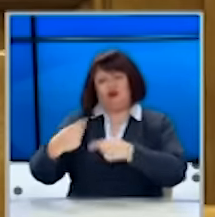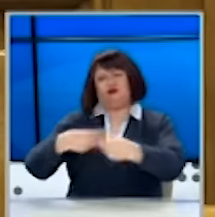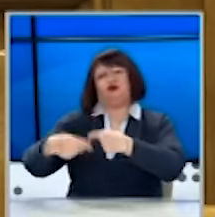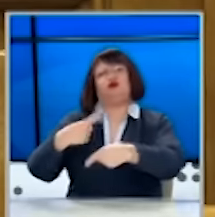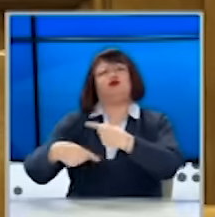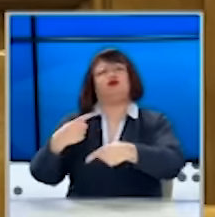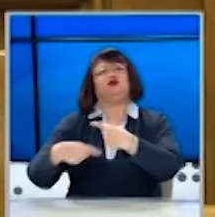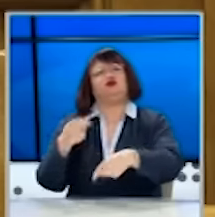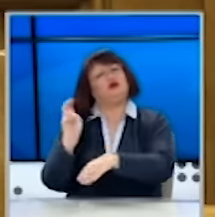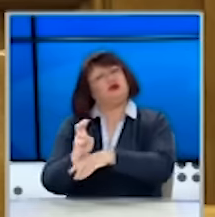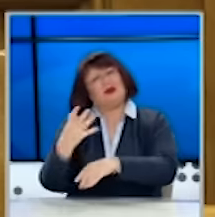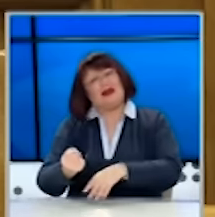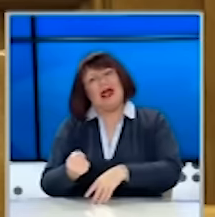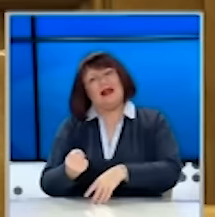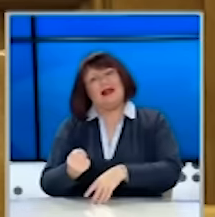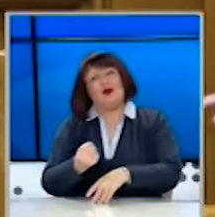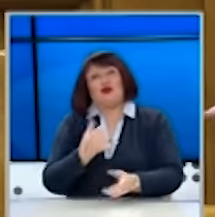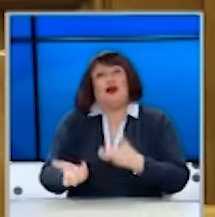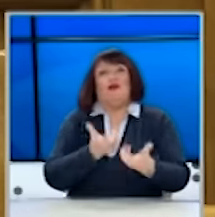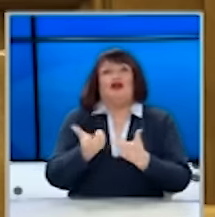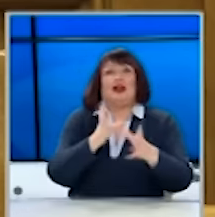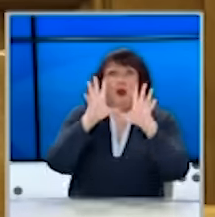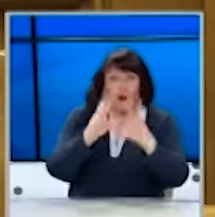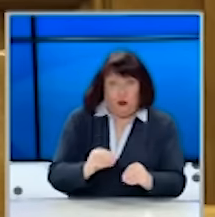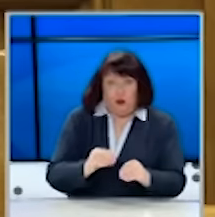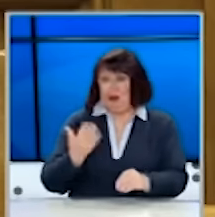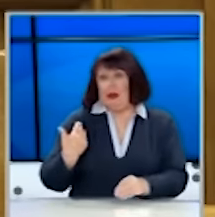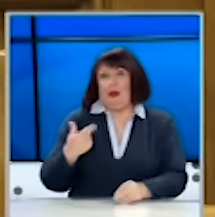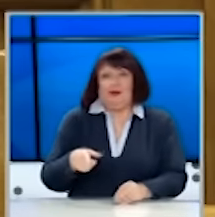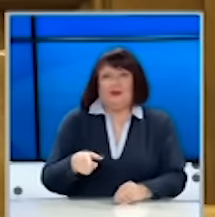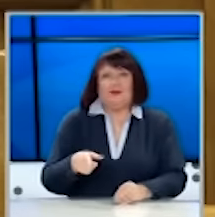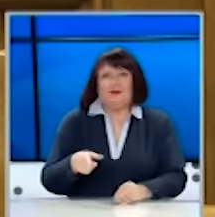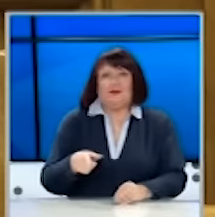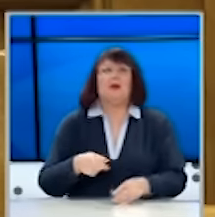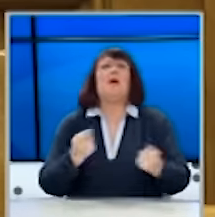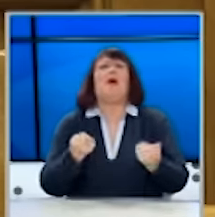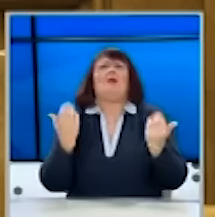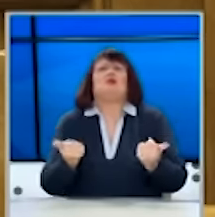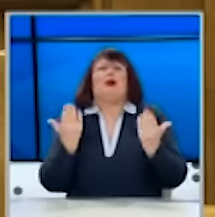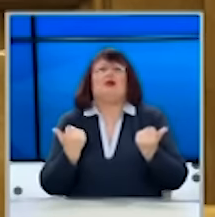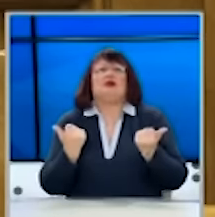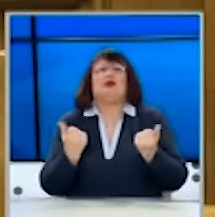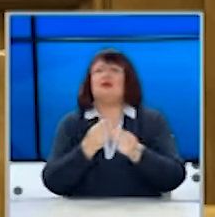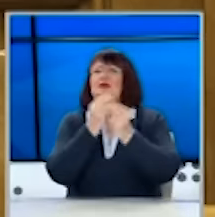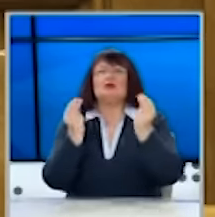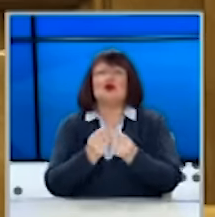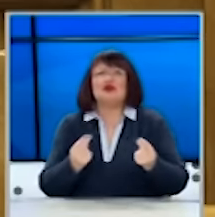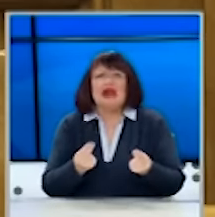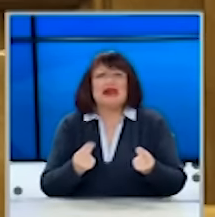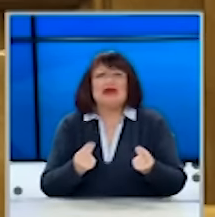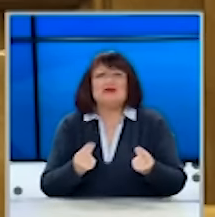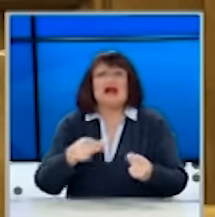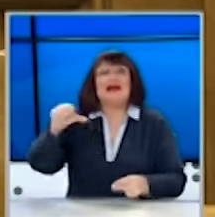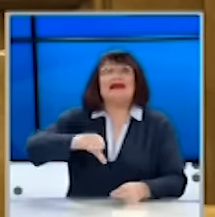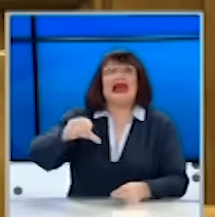κάτι που συμβαίνει συχνά σε πυρκαγιές και συνέβη και στην πρόσφατη φωτιά, και δεν το κάνατε, με αποτέλεσμα να μην έχουν